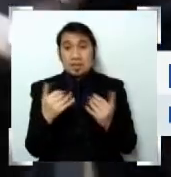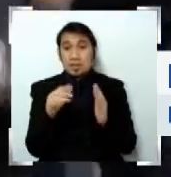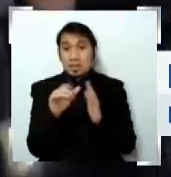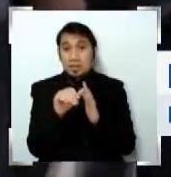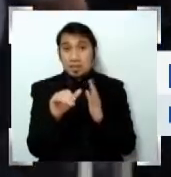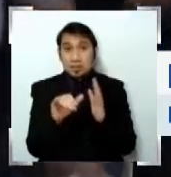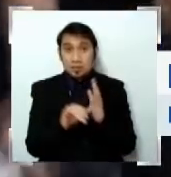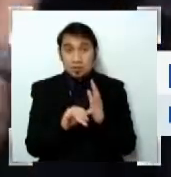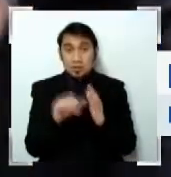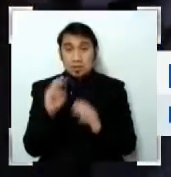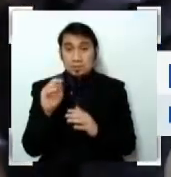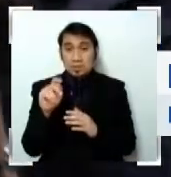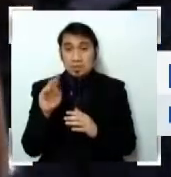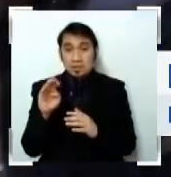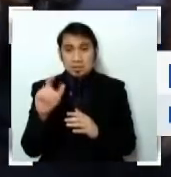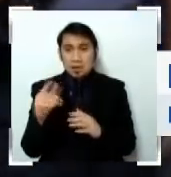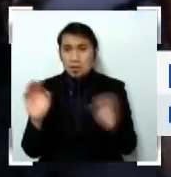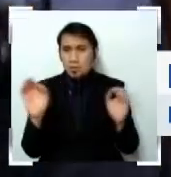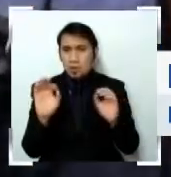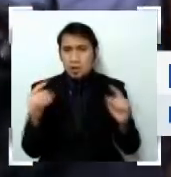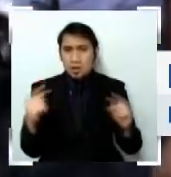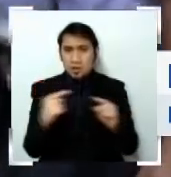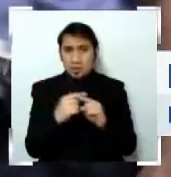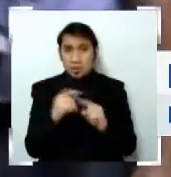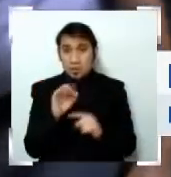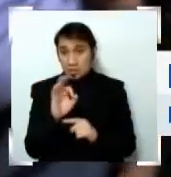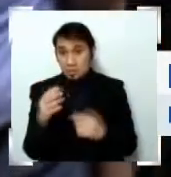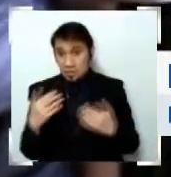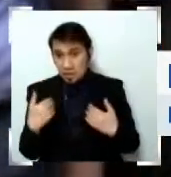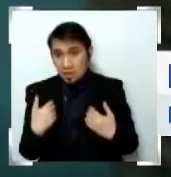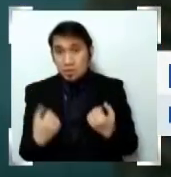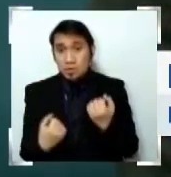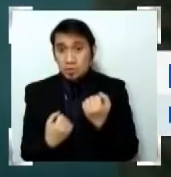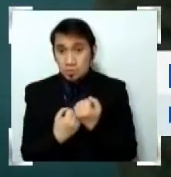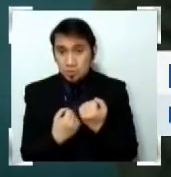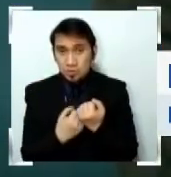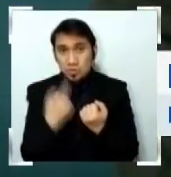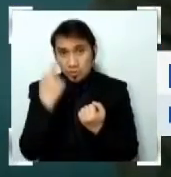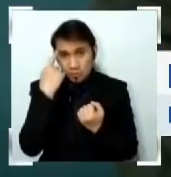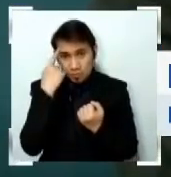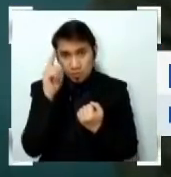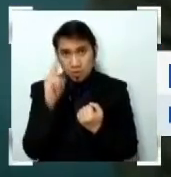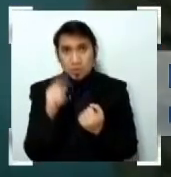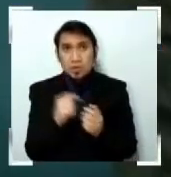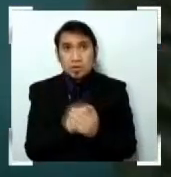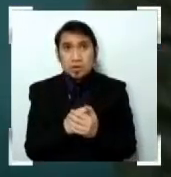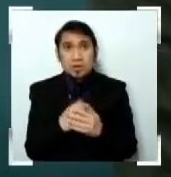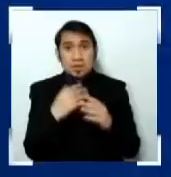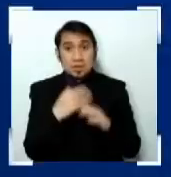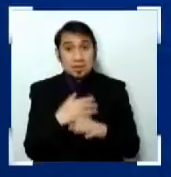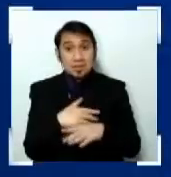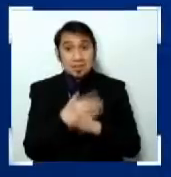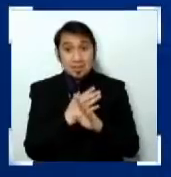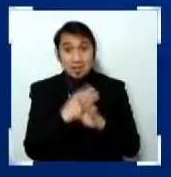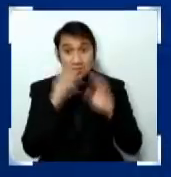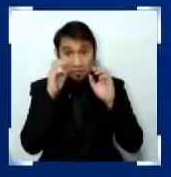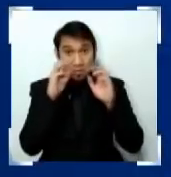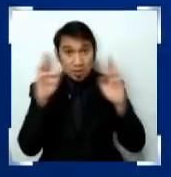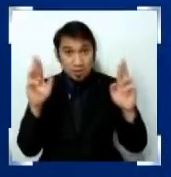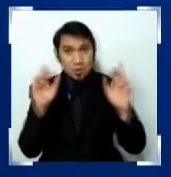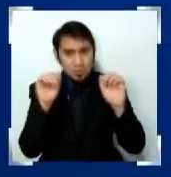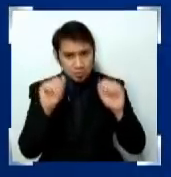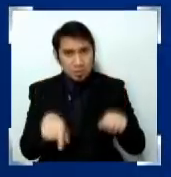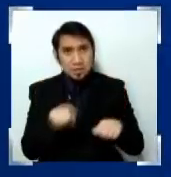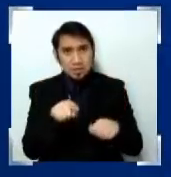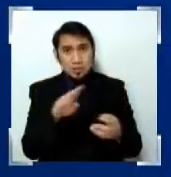walang conflict kung may mga kapartido silang sumusuporta sa posibleng presidential bid ni Davao City Mayor Sara Duterte. At the end of the day, I'm